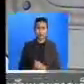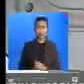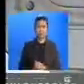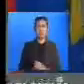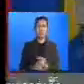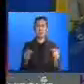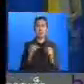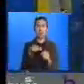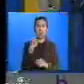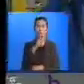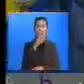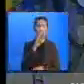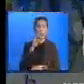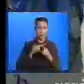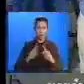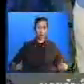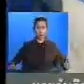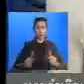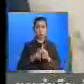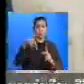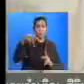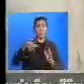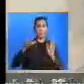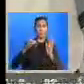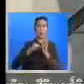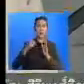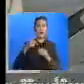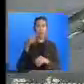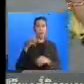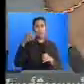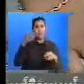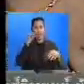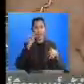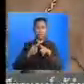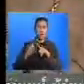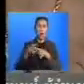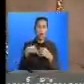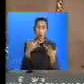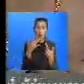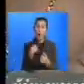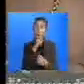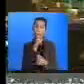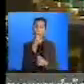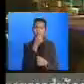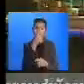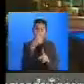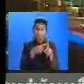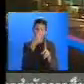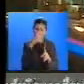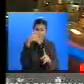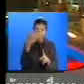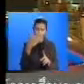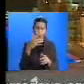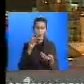ชาอนุกูลรัฐมนตรีว่าการกระทรวงพลังงานยืนยันว่าจะใช้กองทุนน้ำมันมาลดผลกระทบประมาณ 1เดือนโดยจะค่อยๆทยอยลดการชด